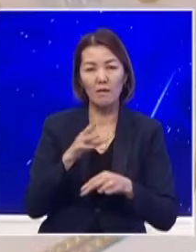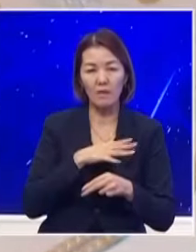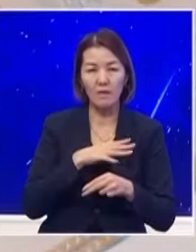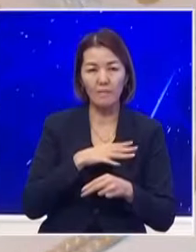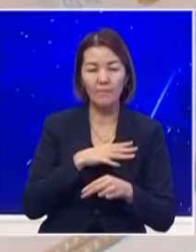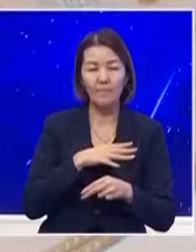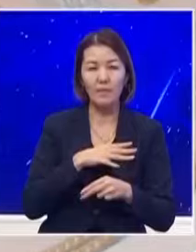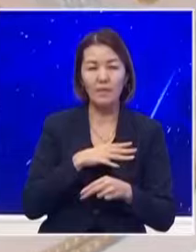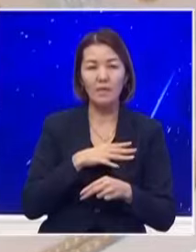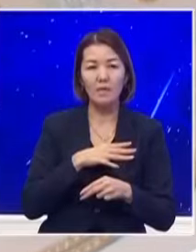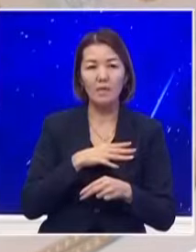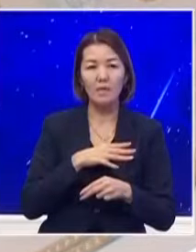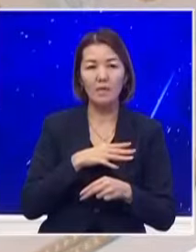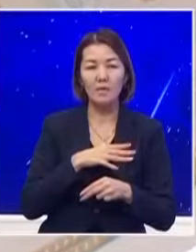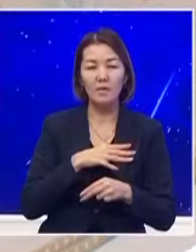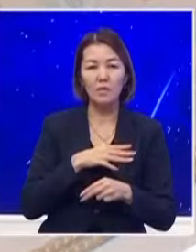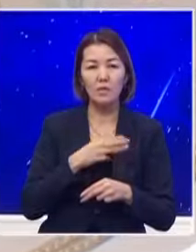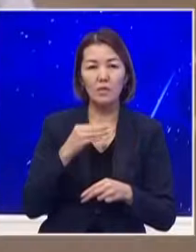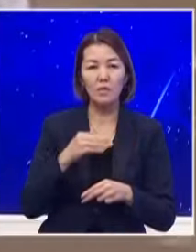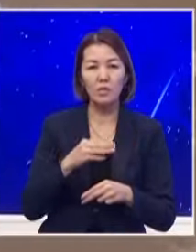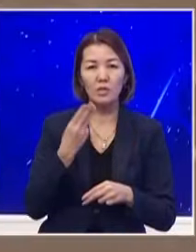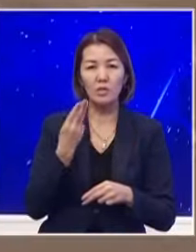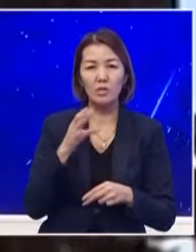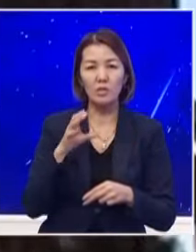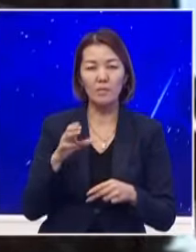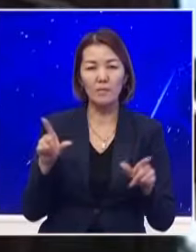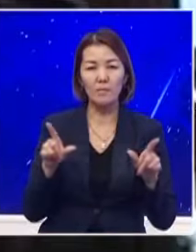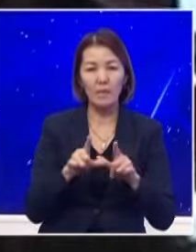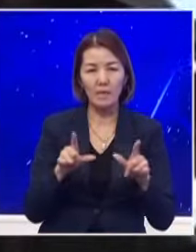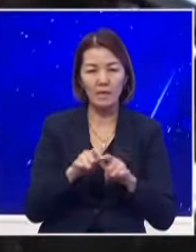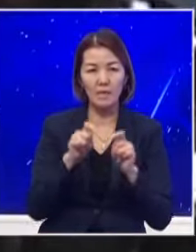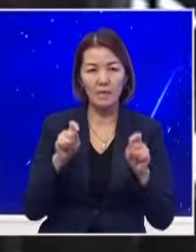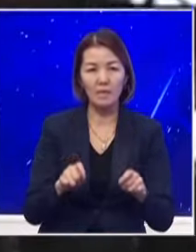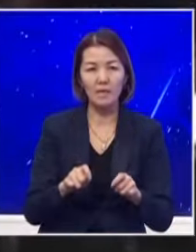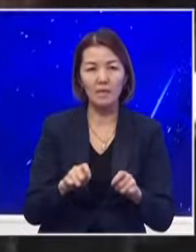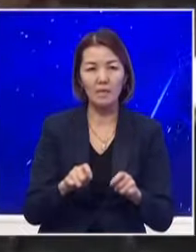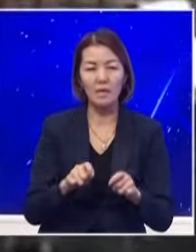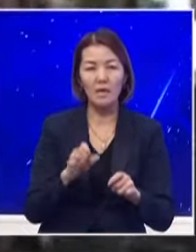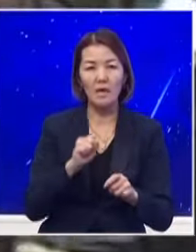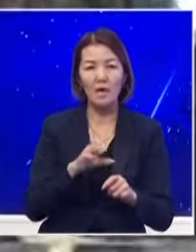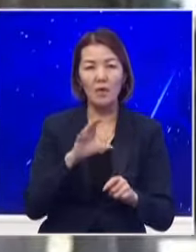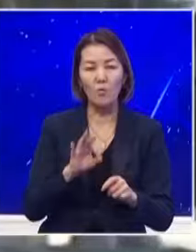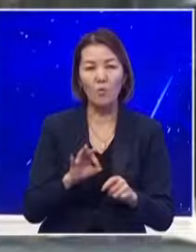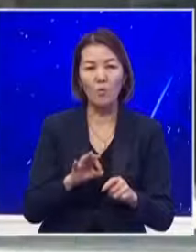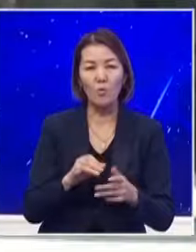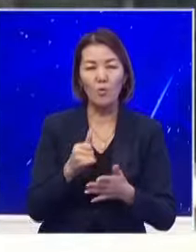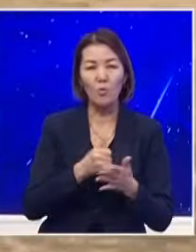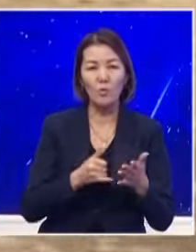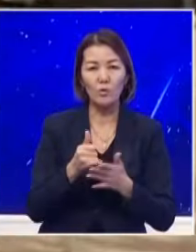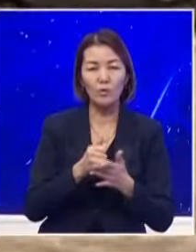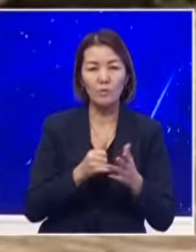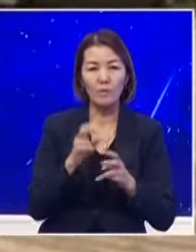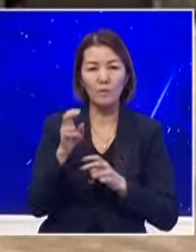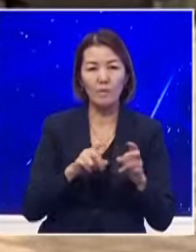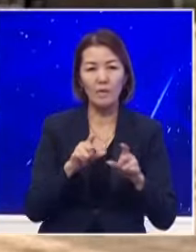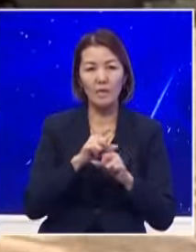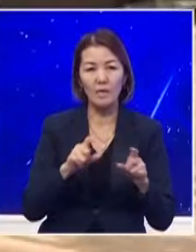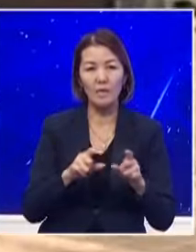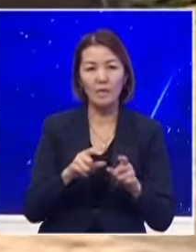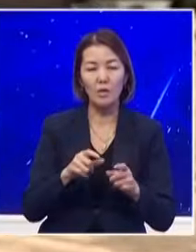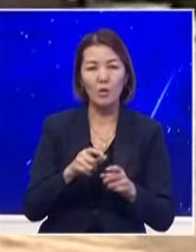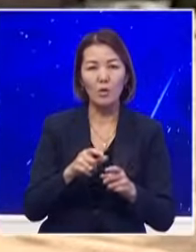бөлік Аруана жауапкершілігі шектеулі серіктестігі шағын маркетін, Қаратау ашық акционерлік қоғамын, өсімдік майын өндіретін мекеме және ұн